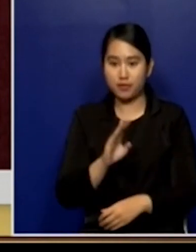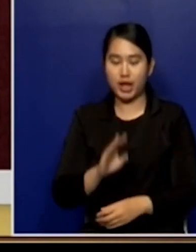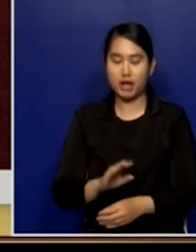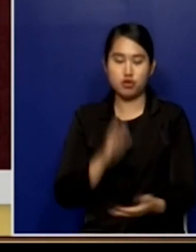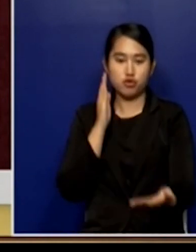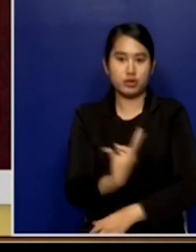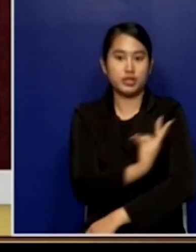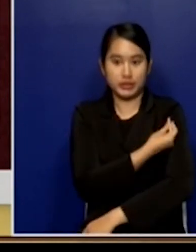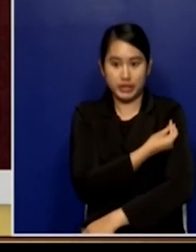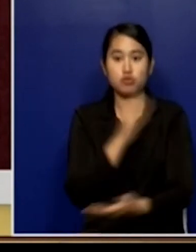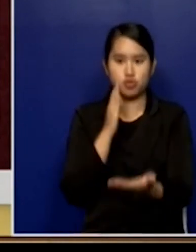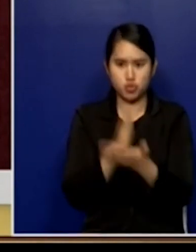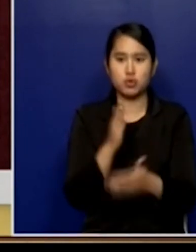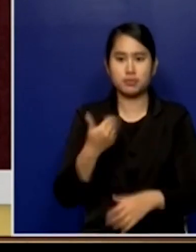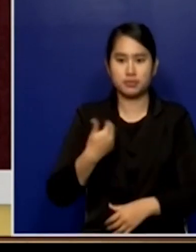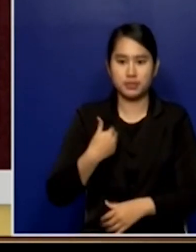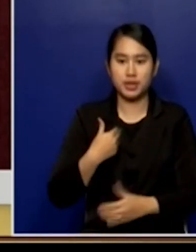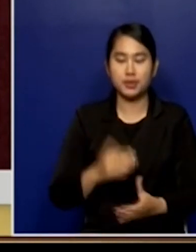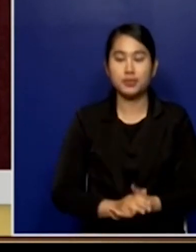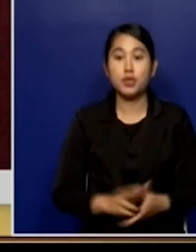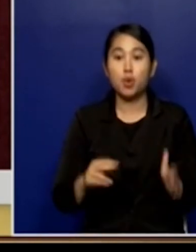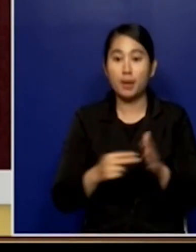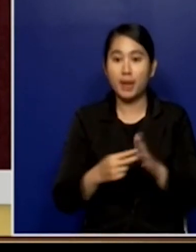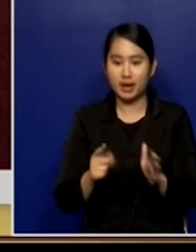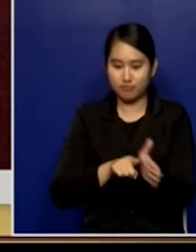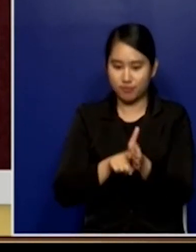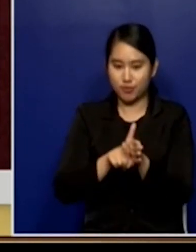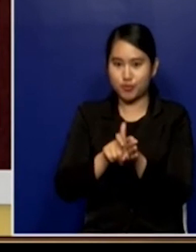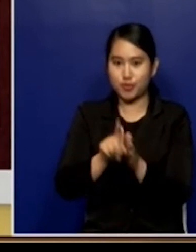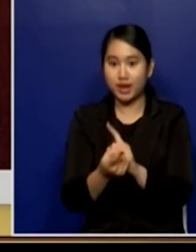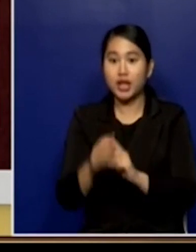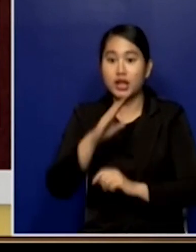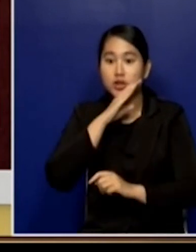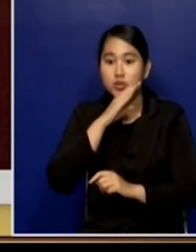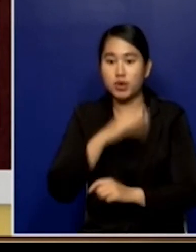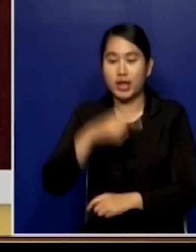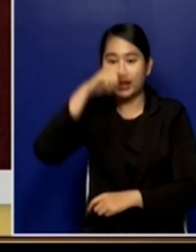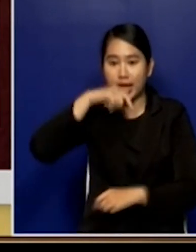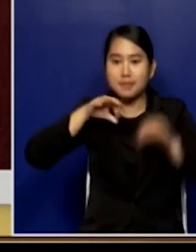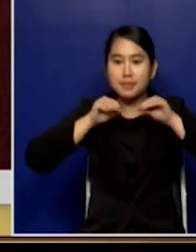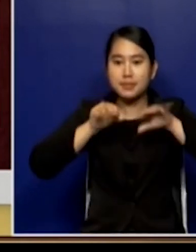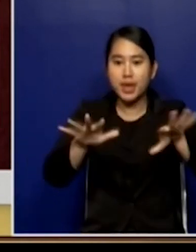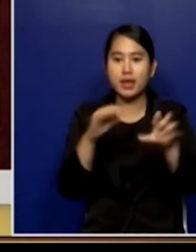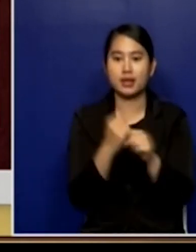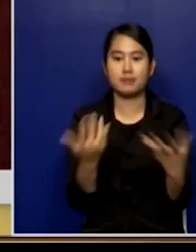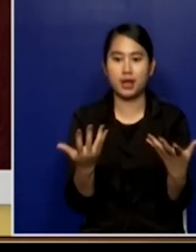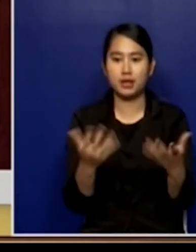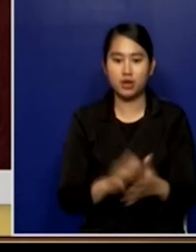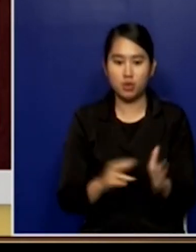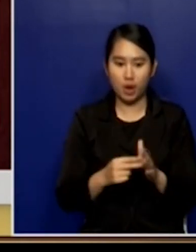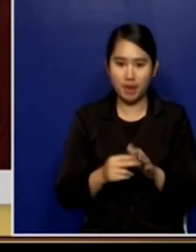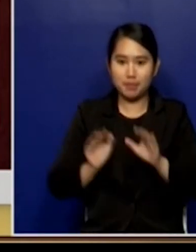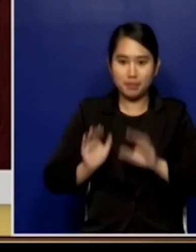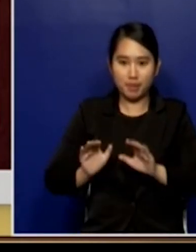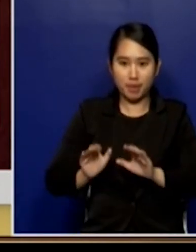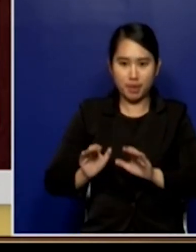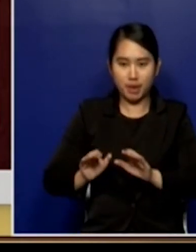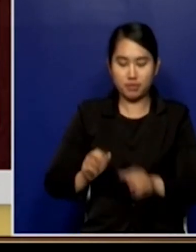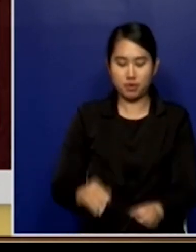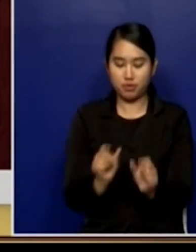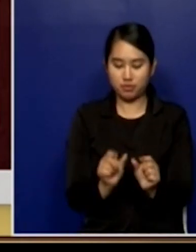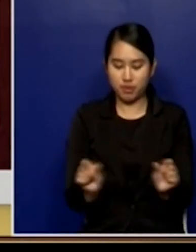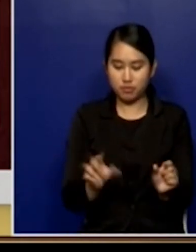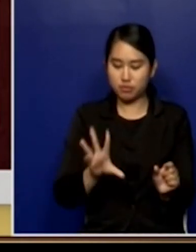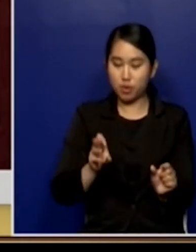วัซีน AstraZenecaและถ้าการกายพันนี้มันเกิดขึในประเทศไทยเราจะทำยัไเลนสุมสต็อควัคซีถึ 61 ล้โดส